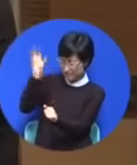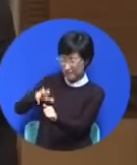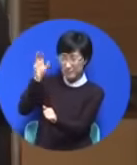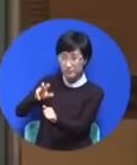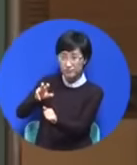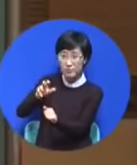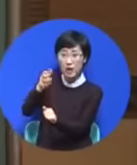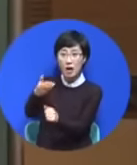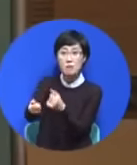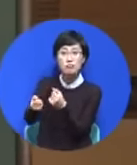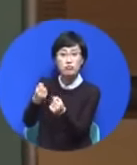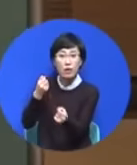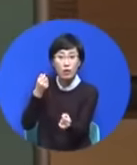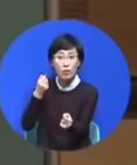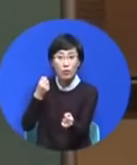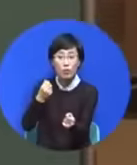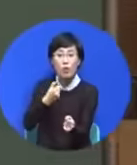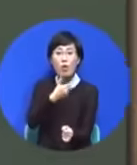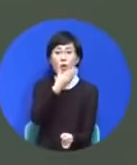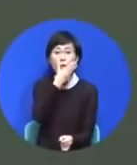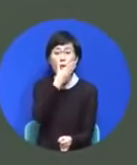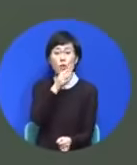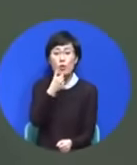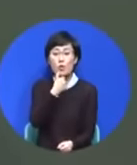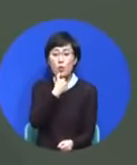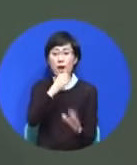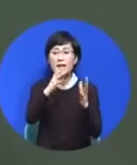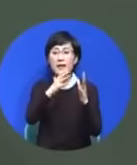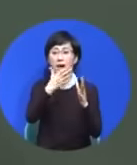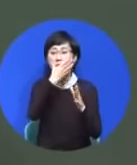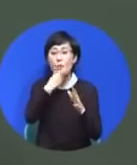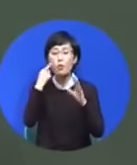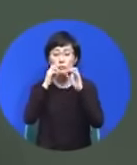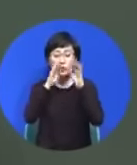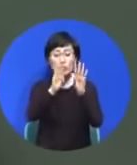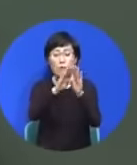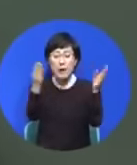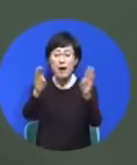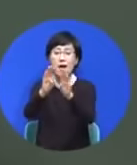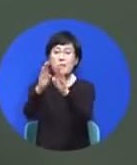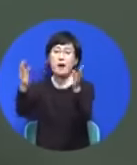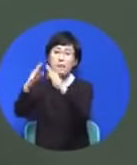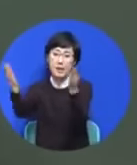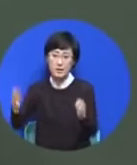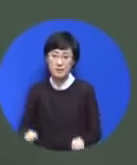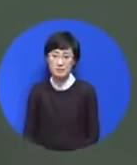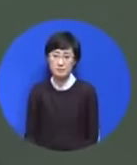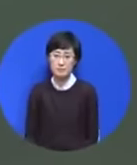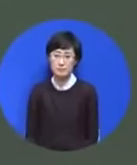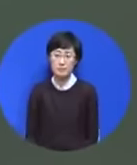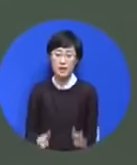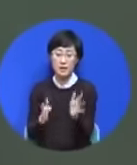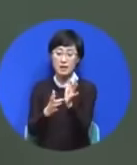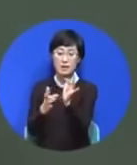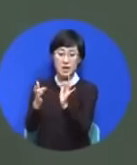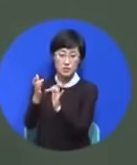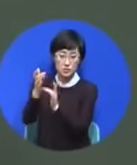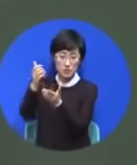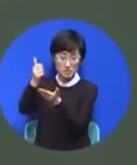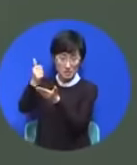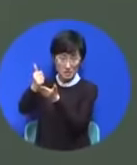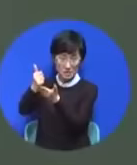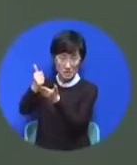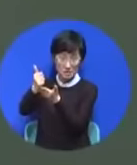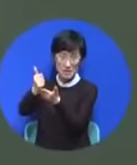열 초대교회는 이걸 알고 있 예수님께서 40일 동안 이걸